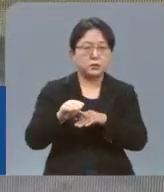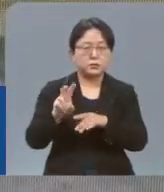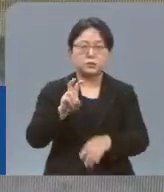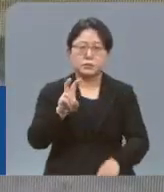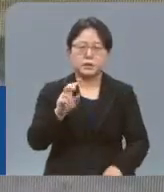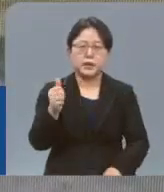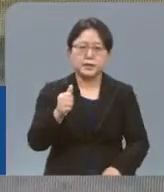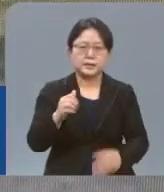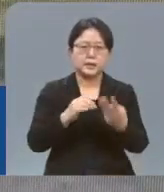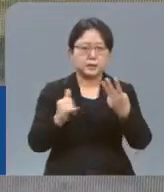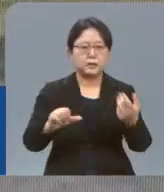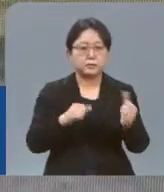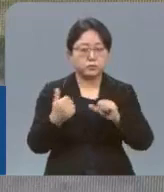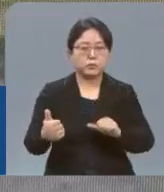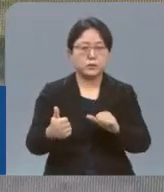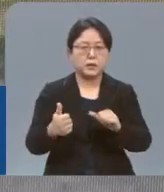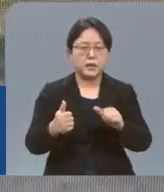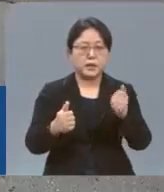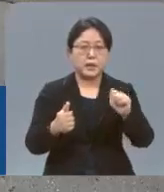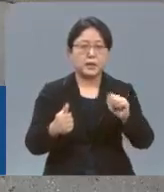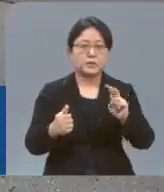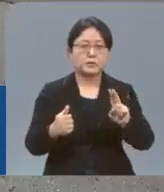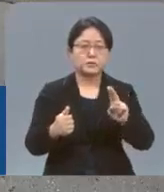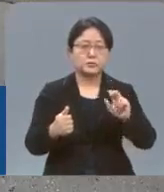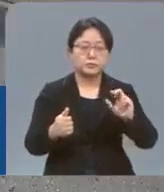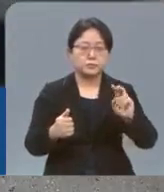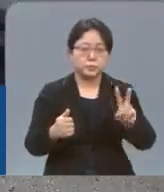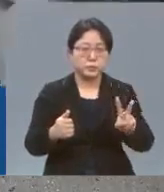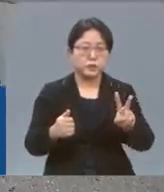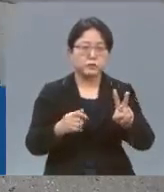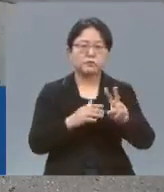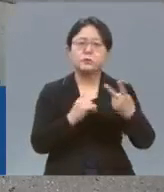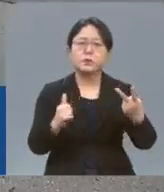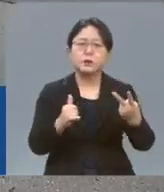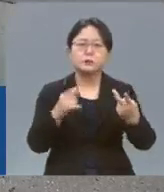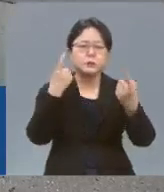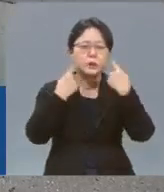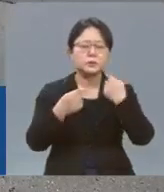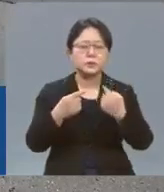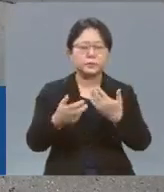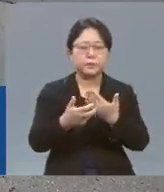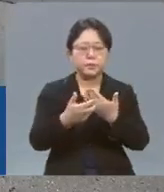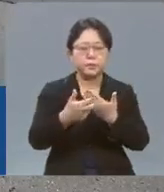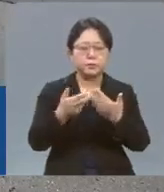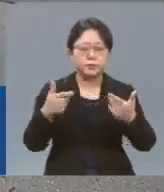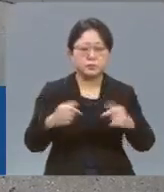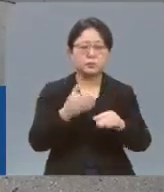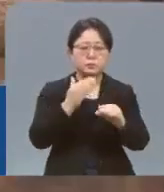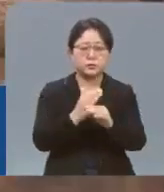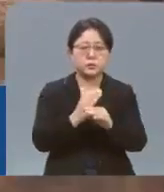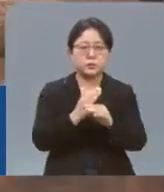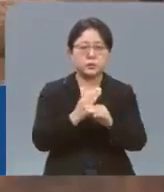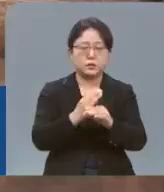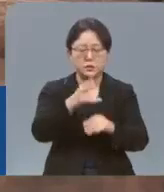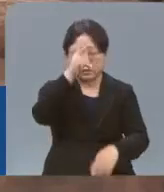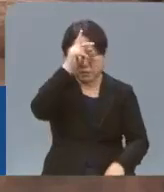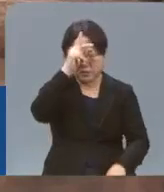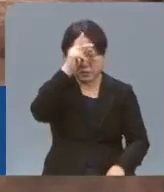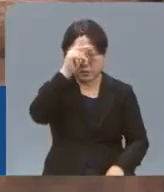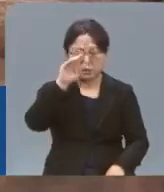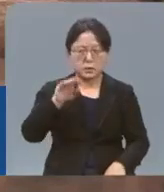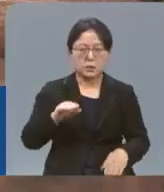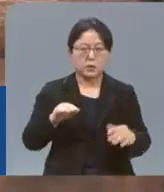20살 A씨 등 3명이 숨졌고 SUV 차량에 타고 있던 2명도 경상을 입고 병원 치료를 받고 있습니다. 경찰은